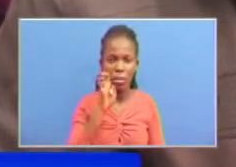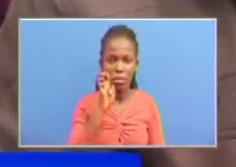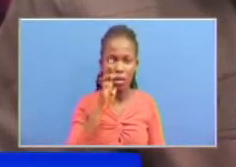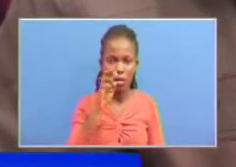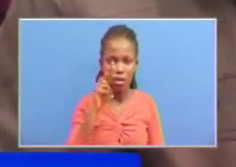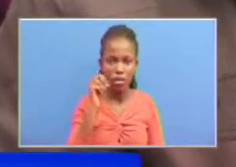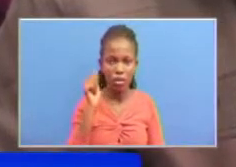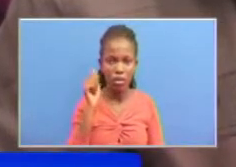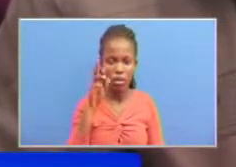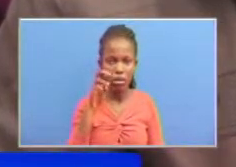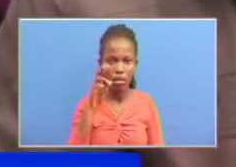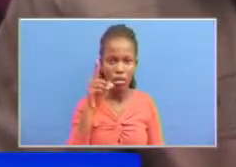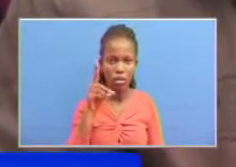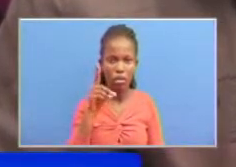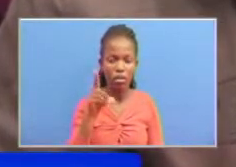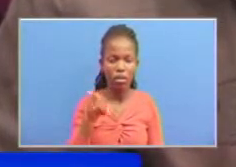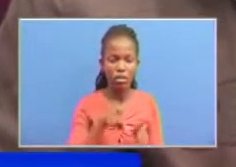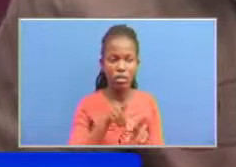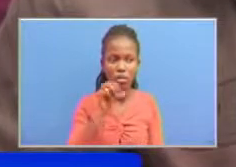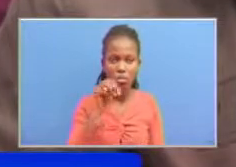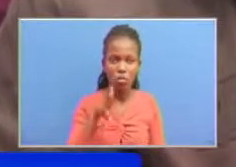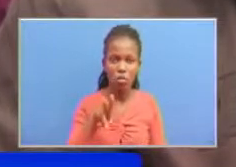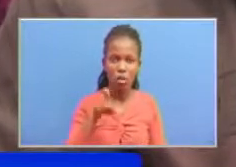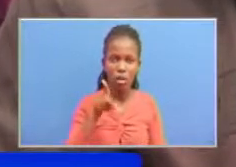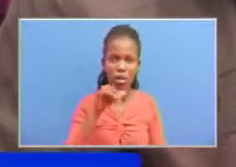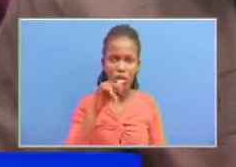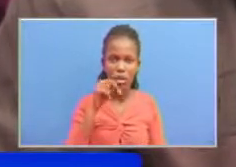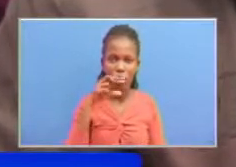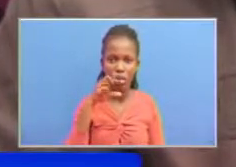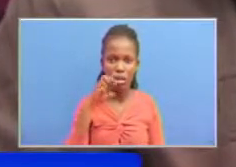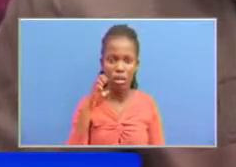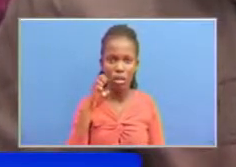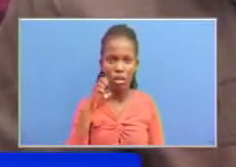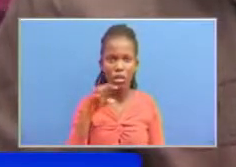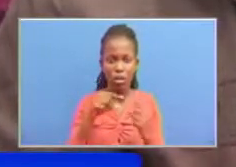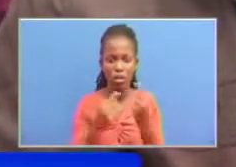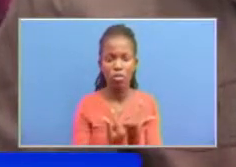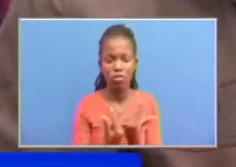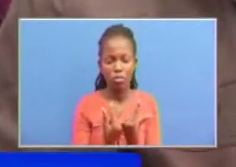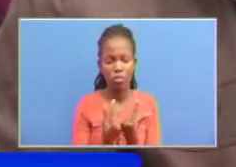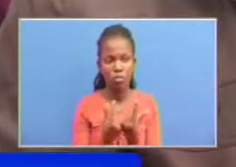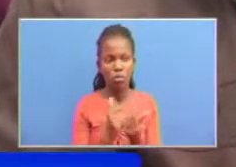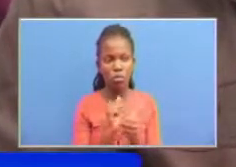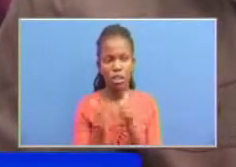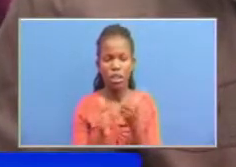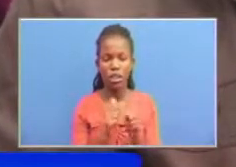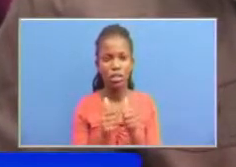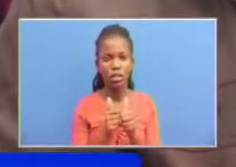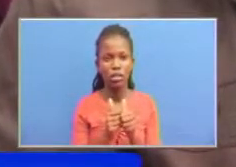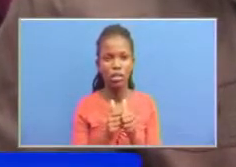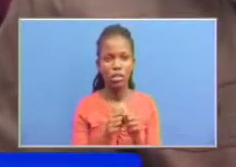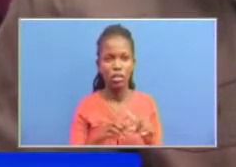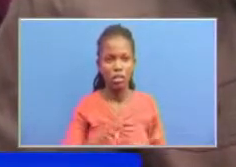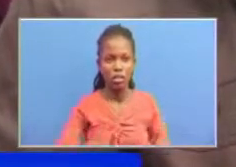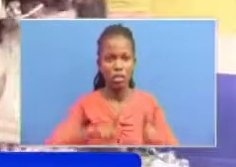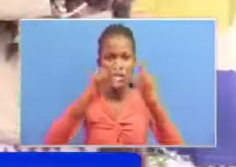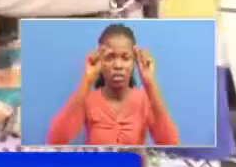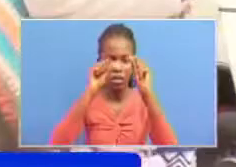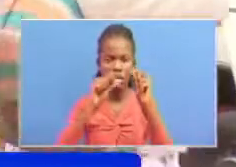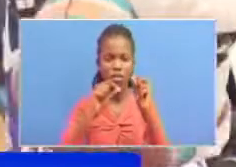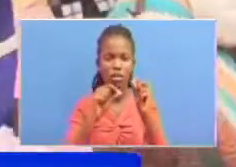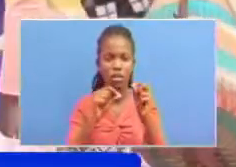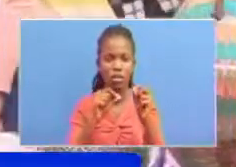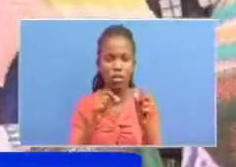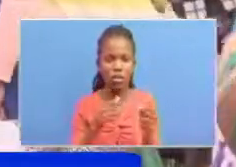Kimongo na Sylvester Mulinge. Isu nionza amele ni ba itongoesi mitumba open hair market.